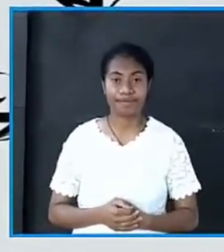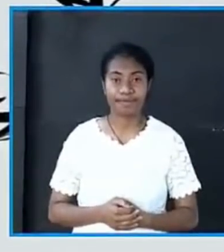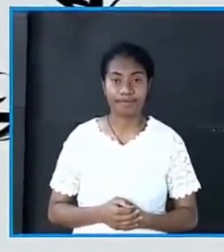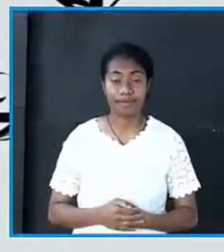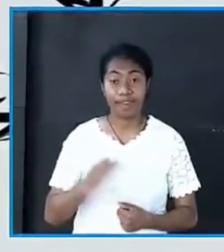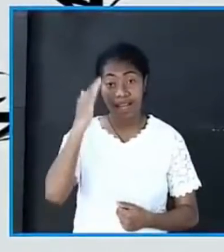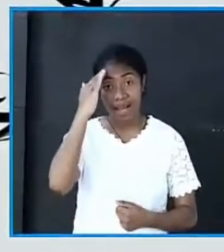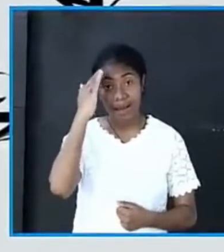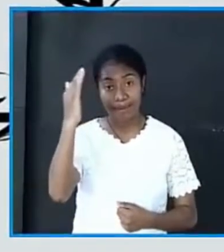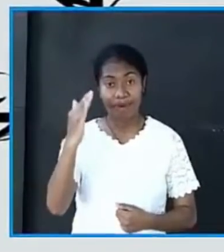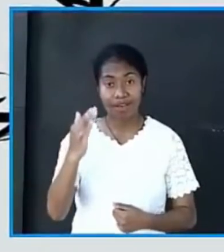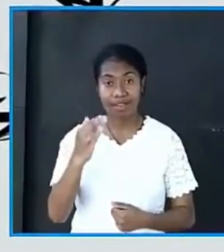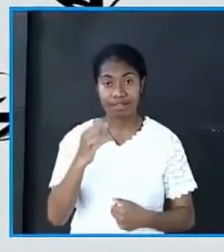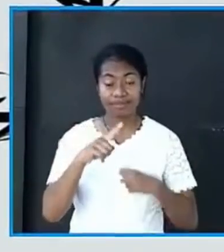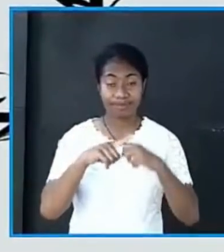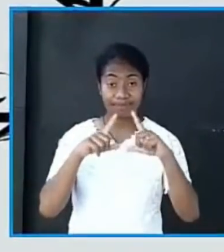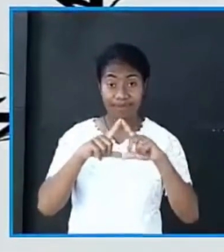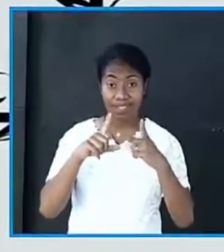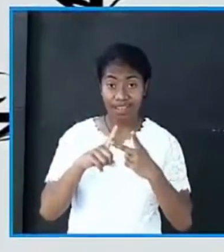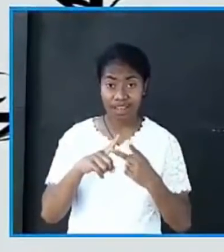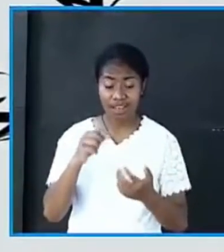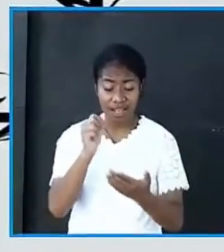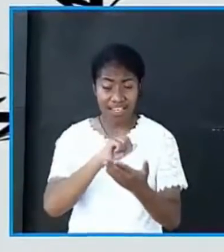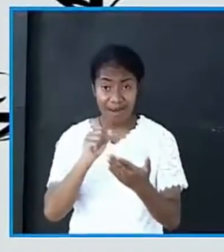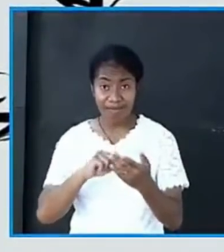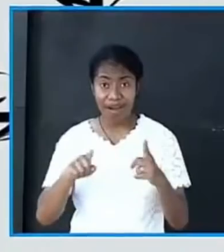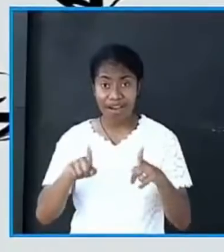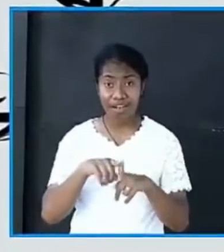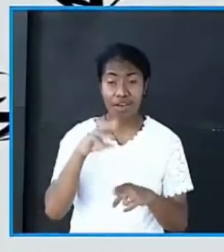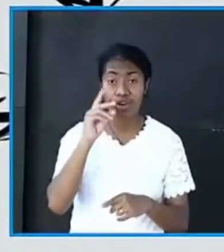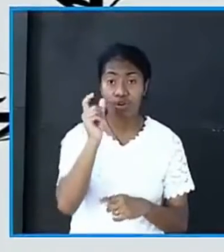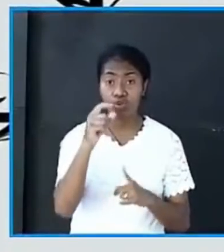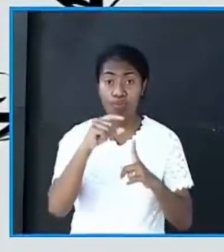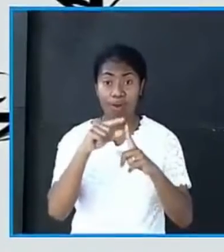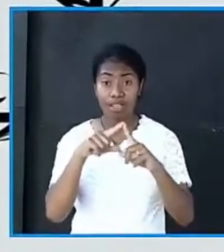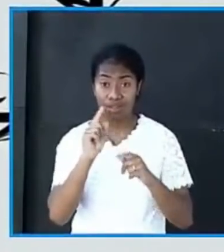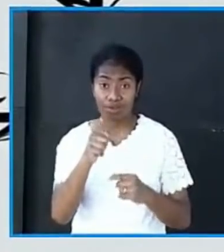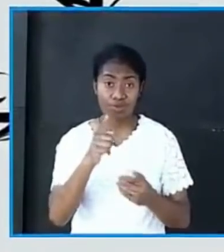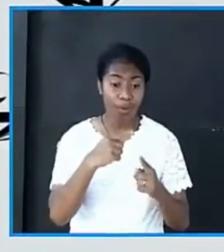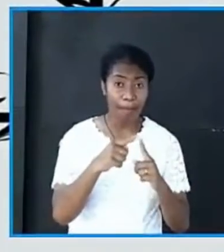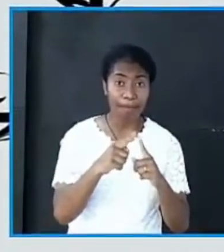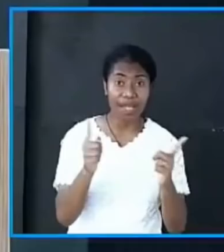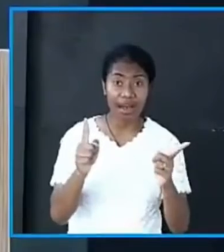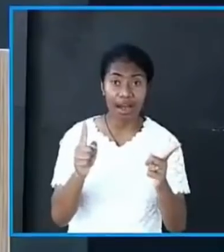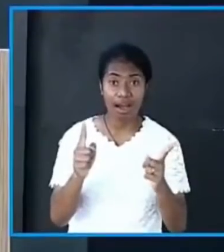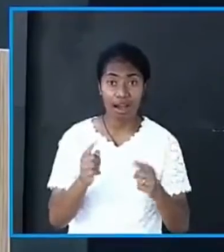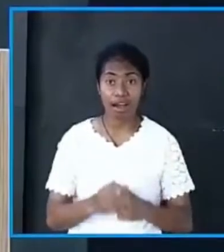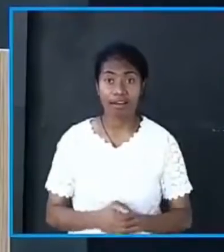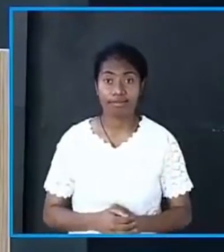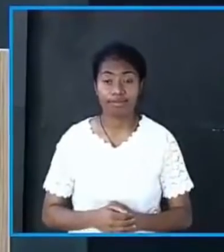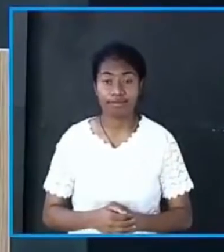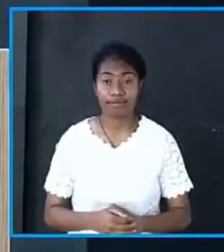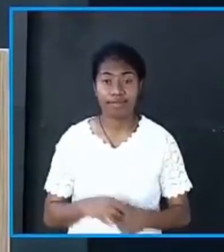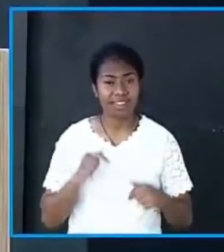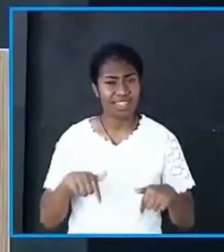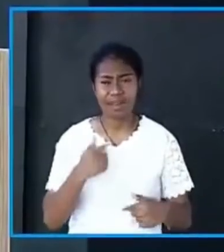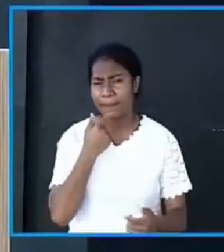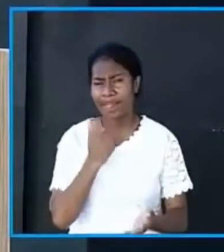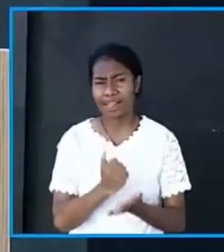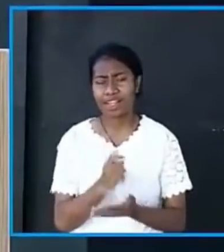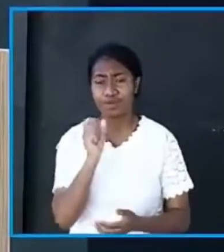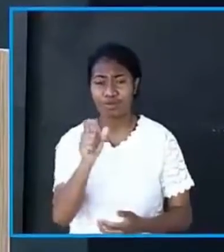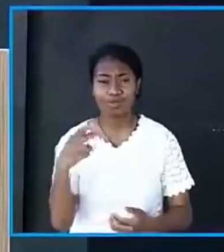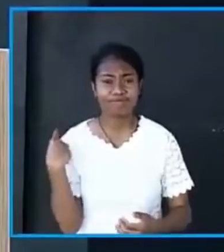katak kah gambar dan rupa itu beda arti ini penting untuk